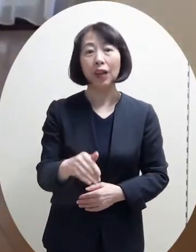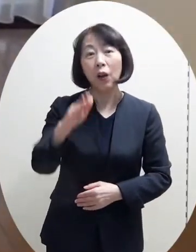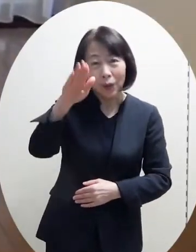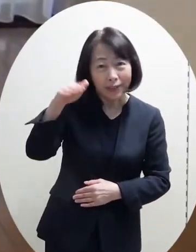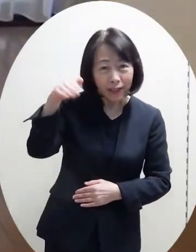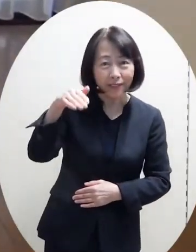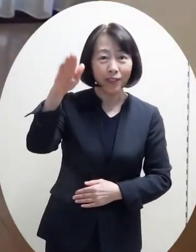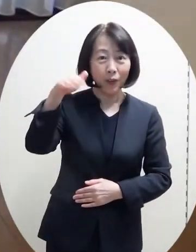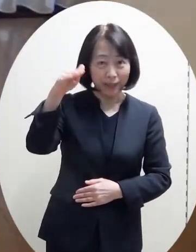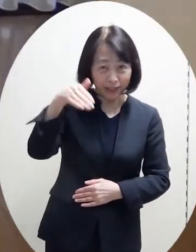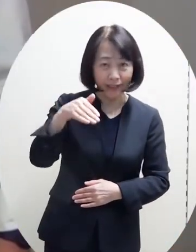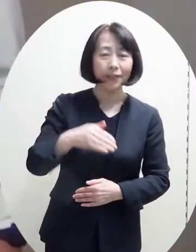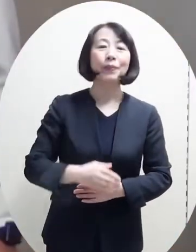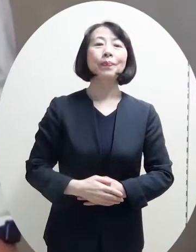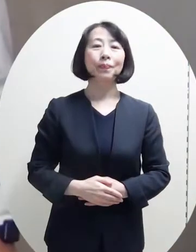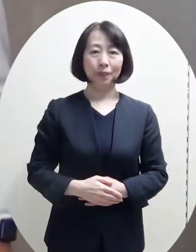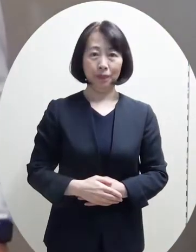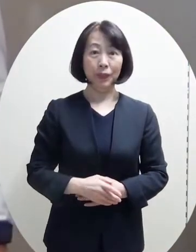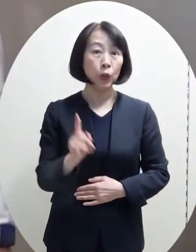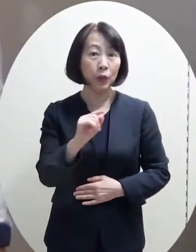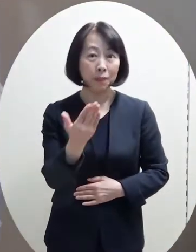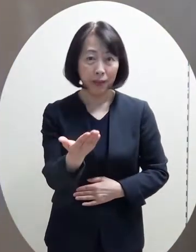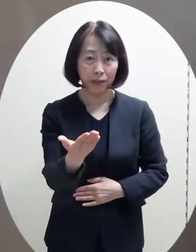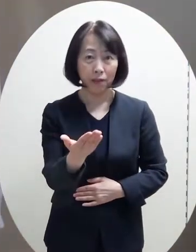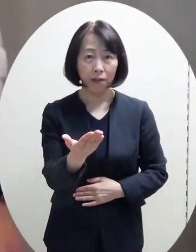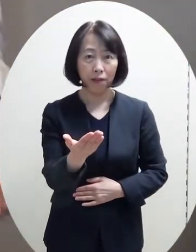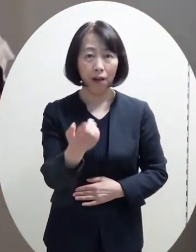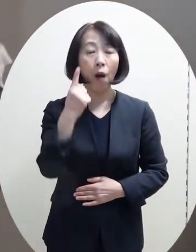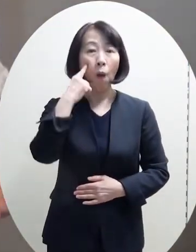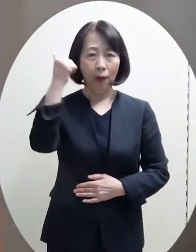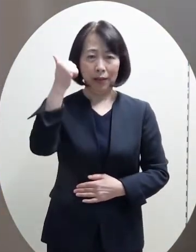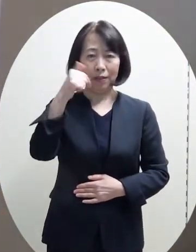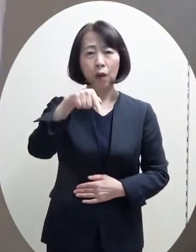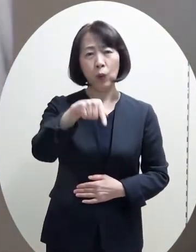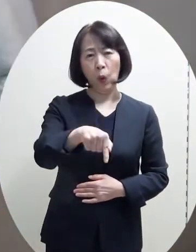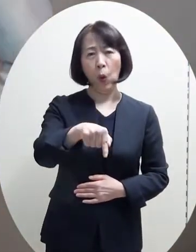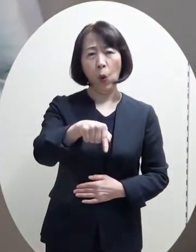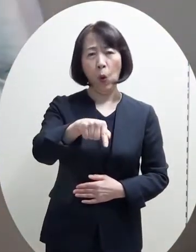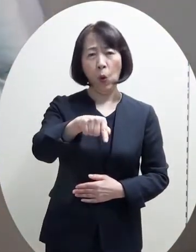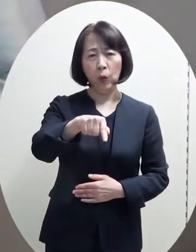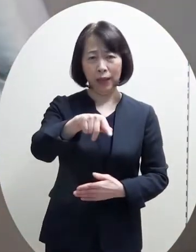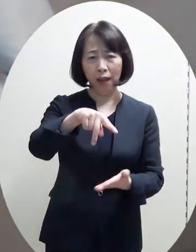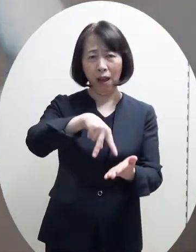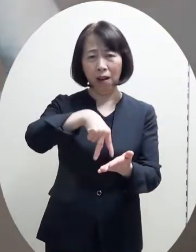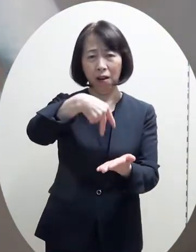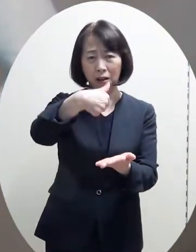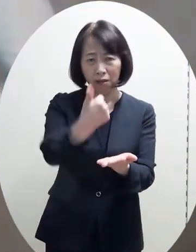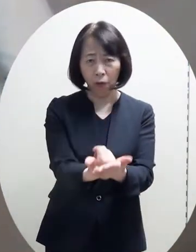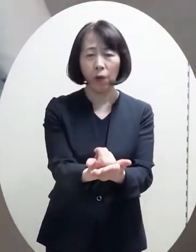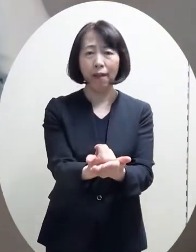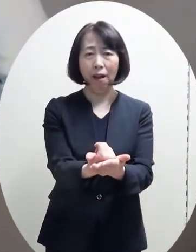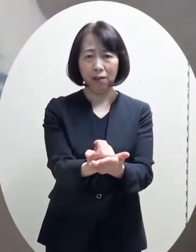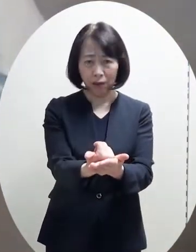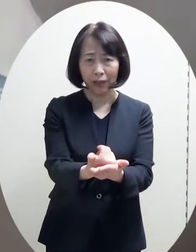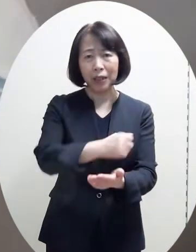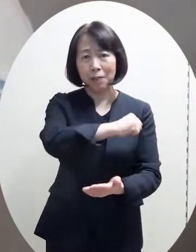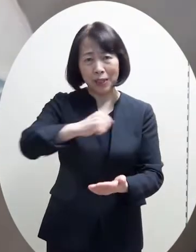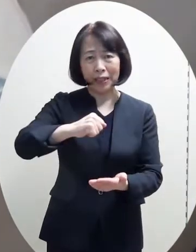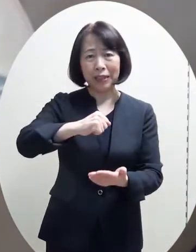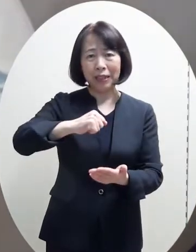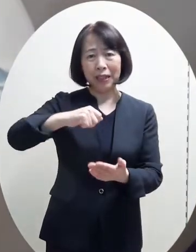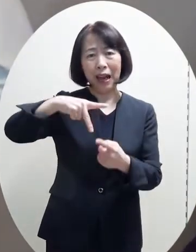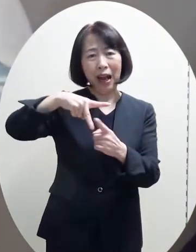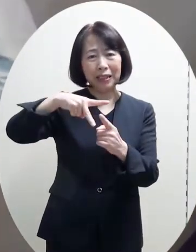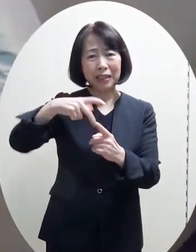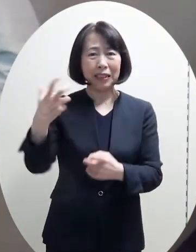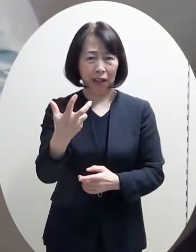。こっちです。 どうされましたか？ 親父がそこの段差につまずいて転んだ時に右足を痛がって動かすこと